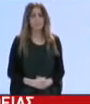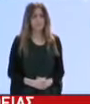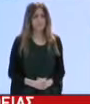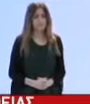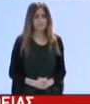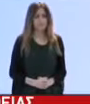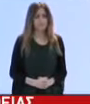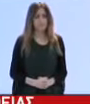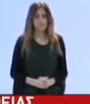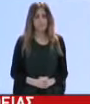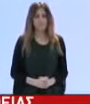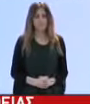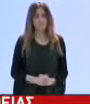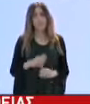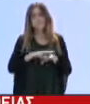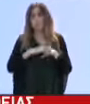κερδίζει εμπιστοσύνη.